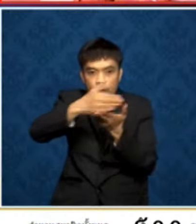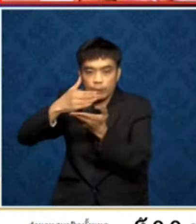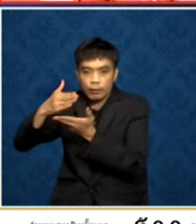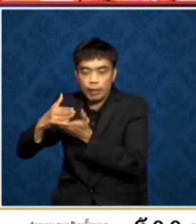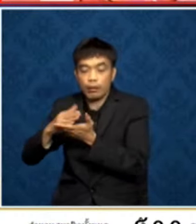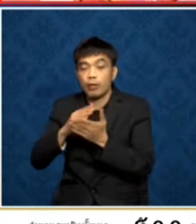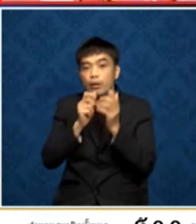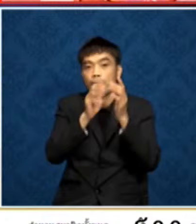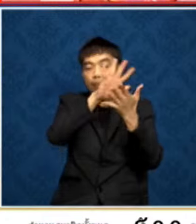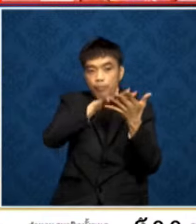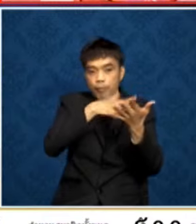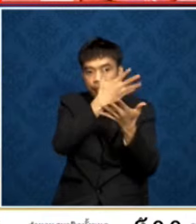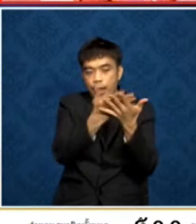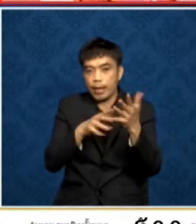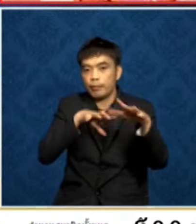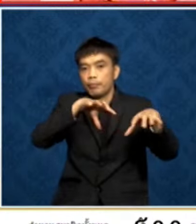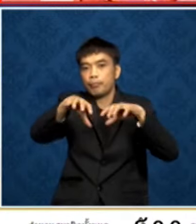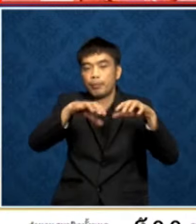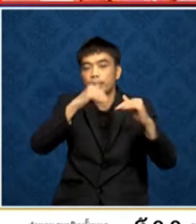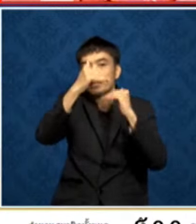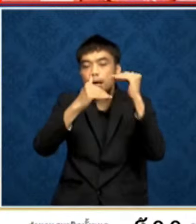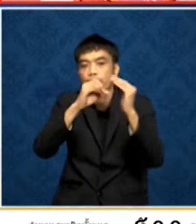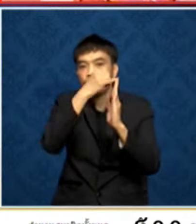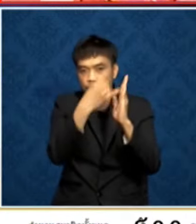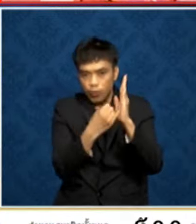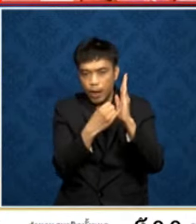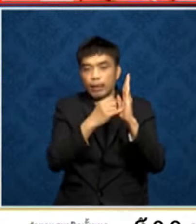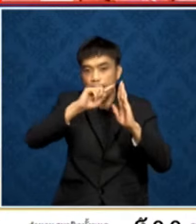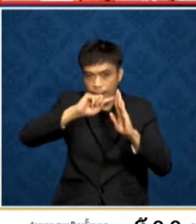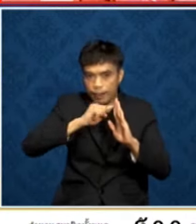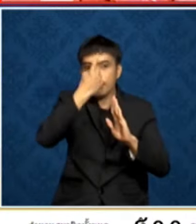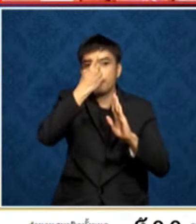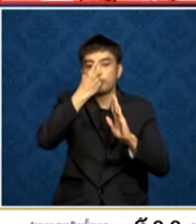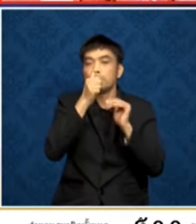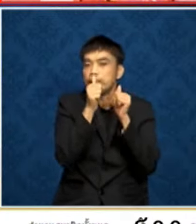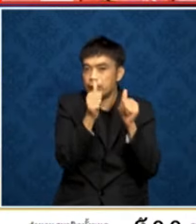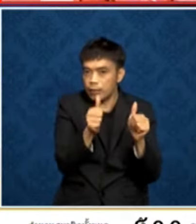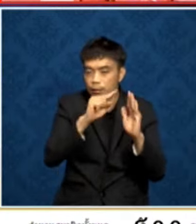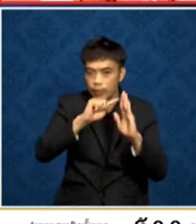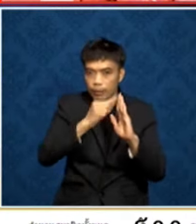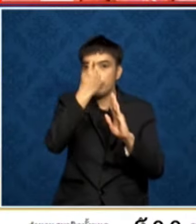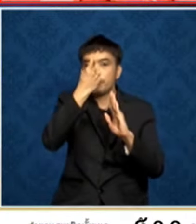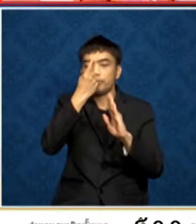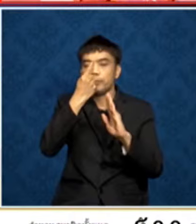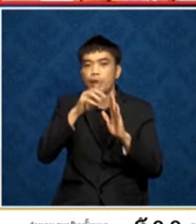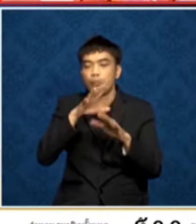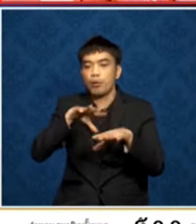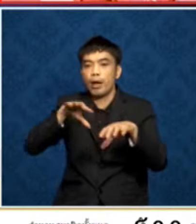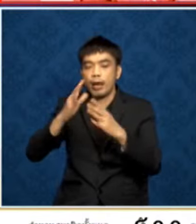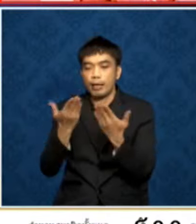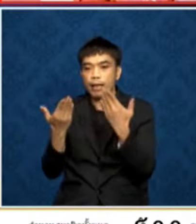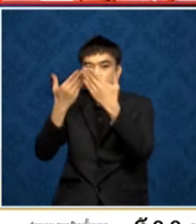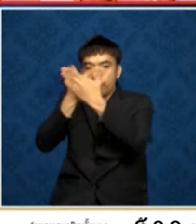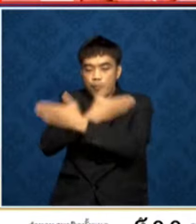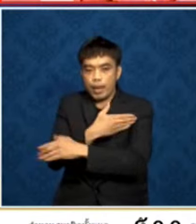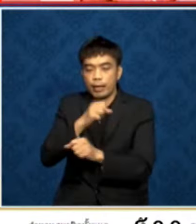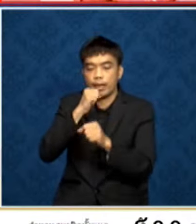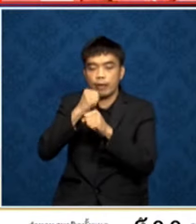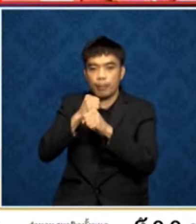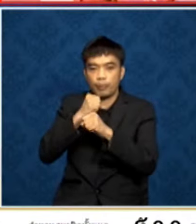ผ่านแผนพัฒนาจังหวัดจึงเป็นจุดเริ่มต้นที่ดีค่ะในการเปลี่ยนผ่านเพื่อเตรียมความพร้อมไปสู่การ